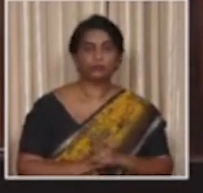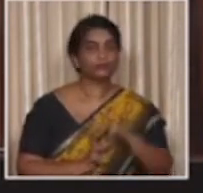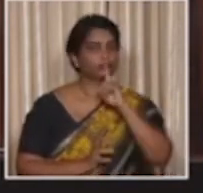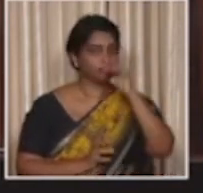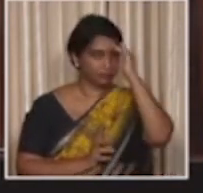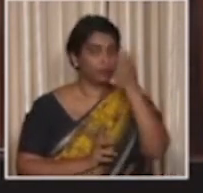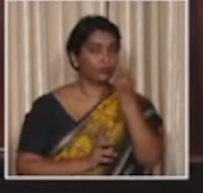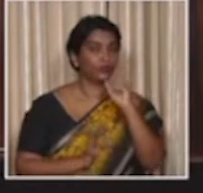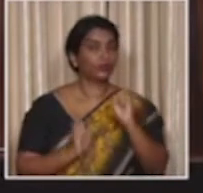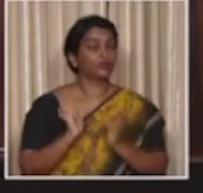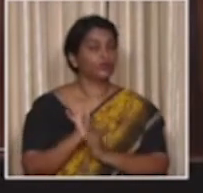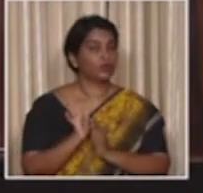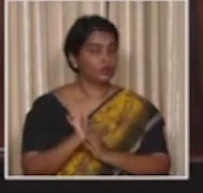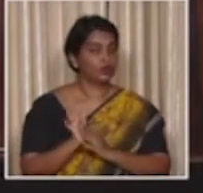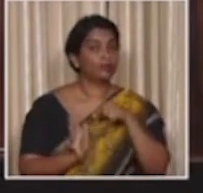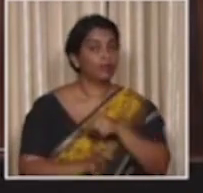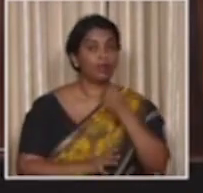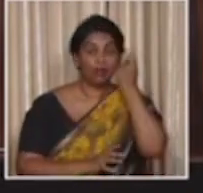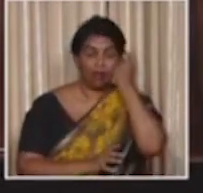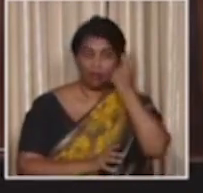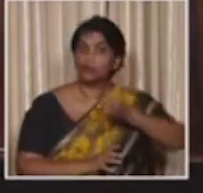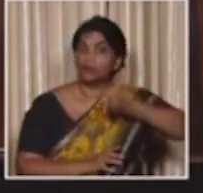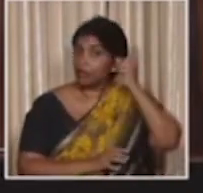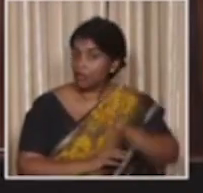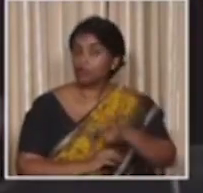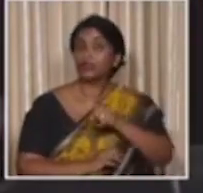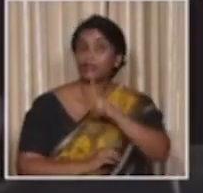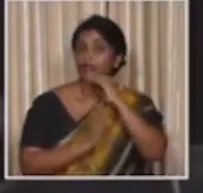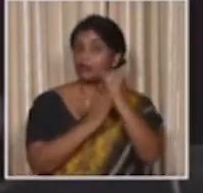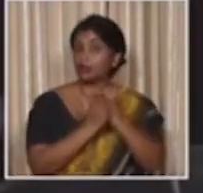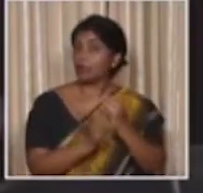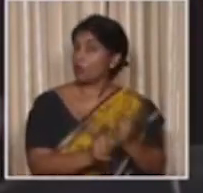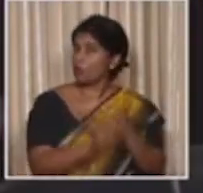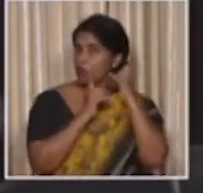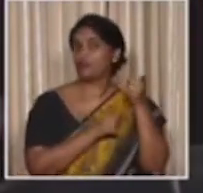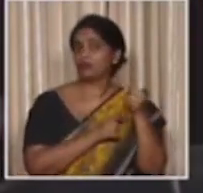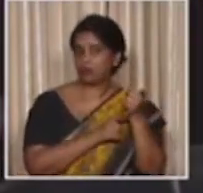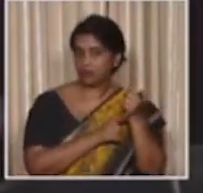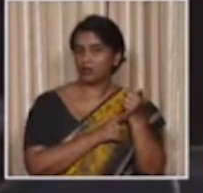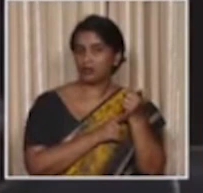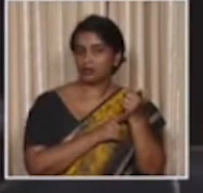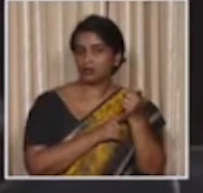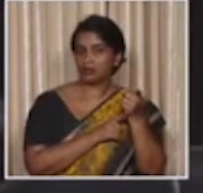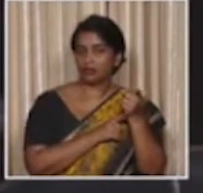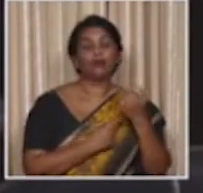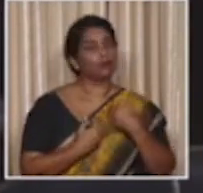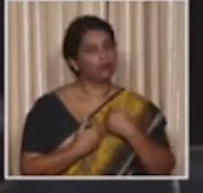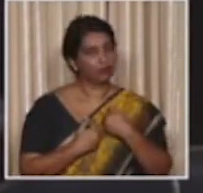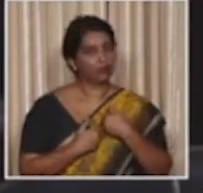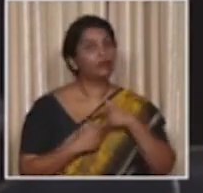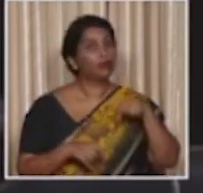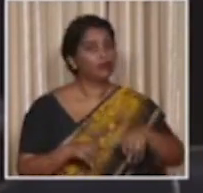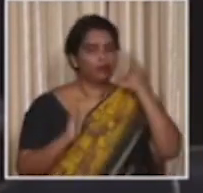කතානායකතුමා මුදල් කාරක සභාවේ මේ යෝජනාව සම්මත වුණේ ඔය කොන්දේසිය මත ගරු කතානායකතුමා. එතකොට අපි